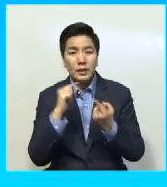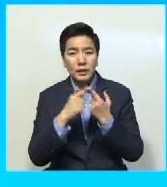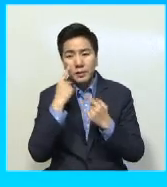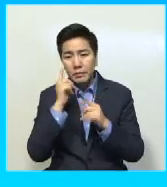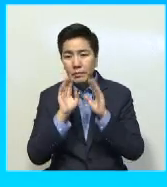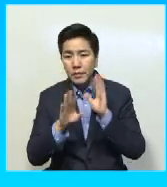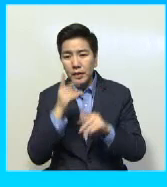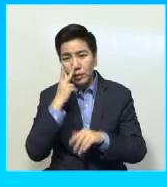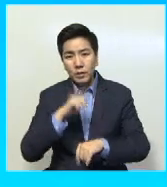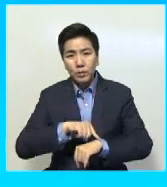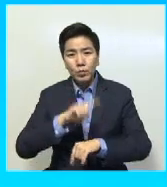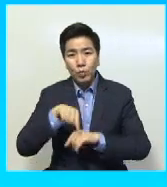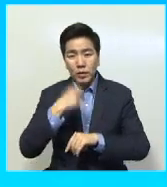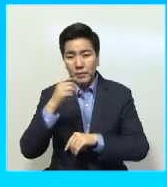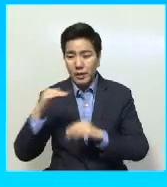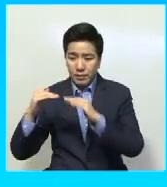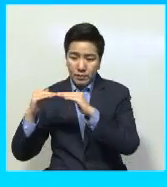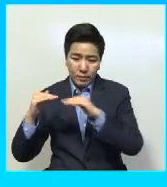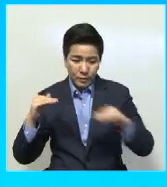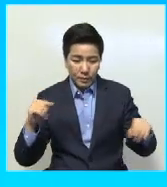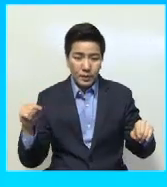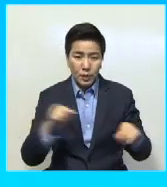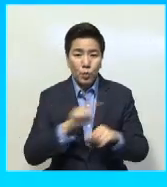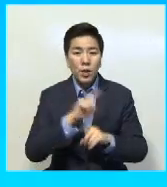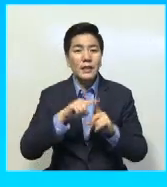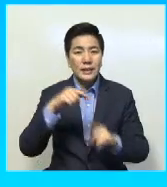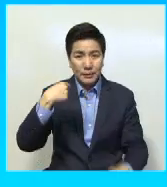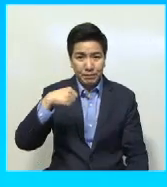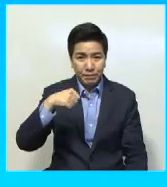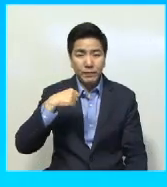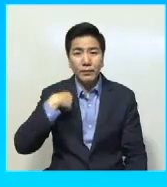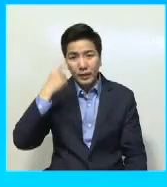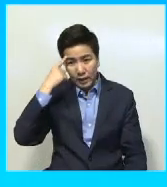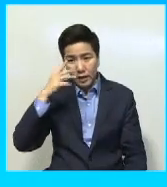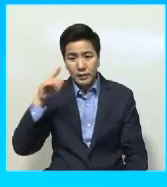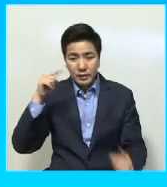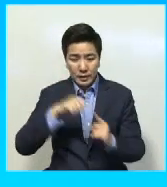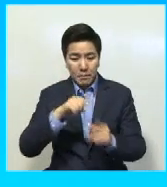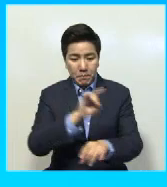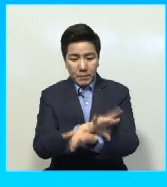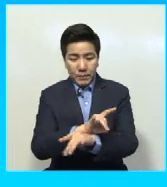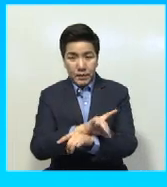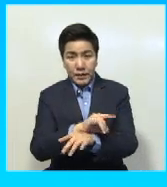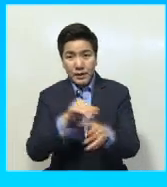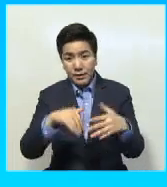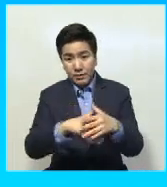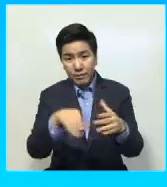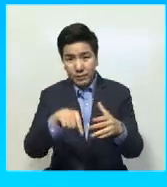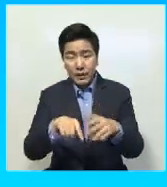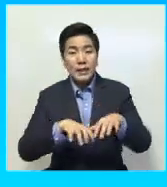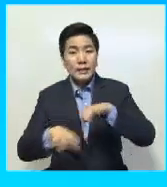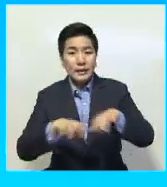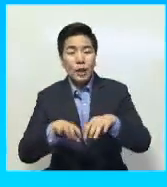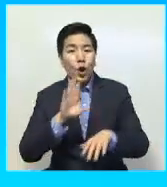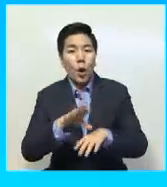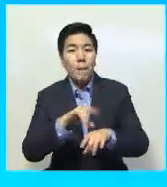ก15ชั่วโมงหลังจากสูงสุดที่จะเกิดขึ้นวันที่10ทีนี้พอถึงเขื่อนเพชรบุรีตอนนี้วิธีการบริหารจัดการ